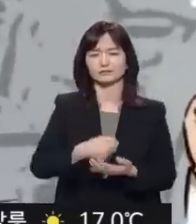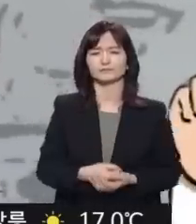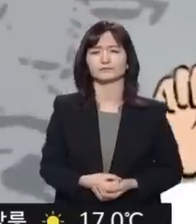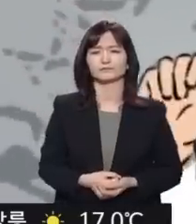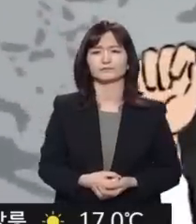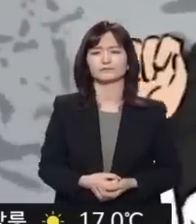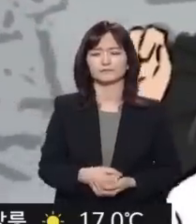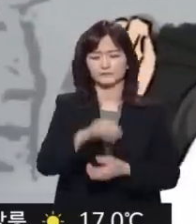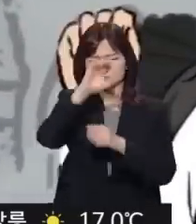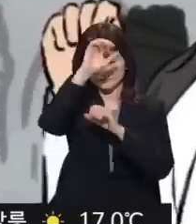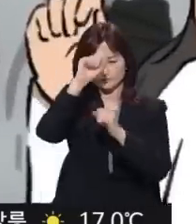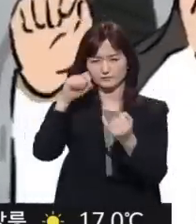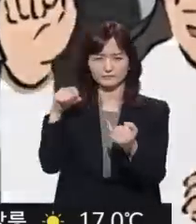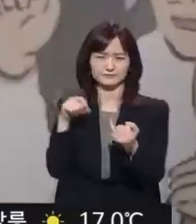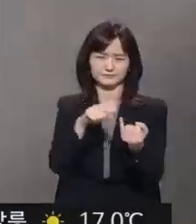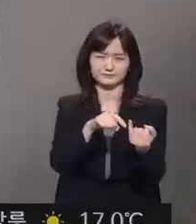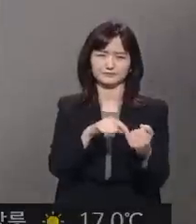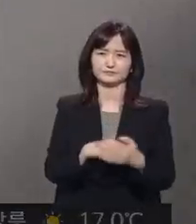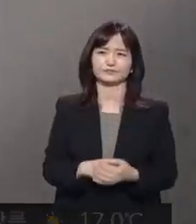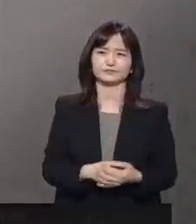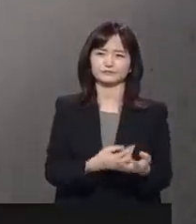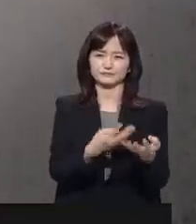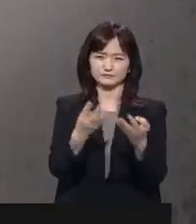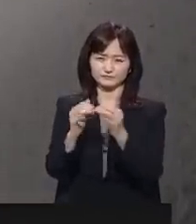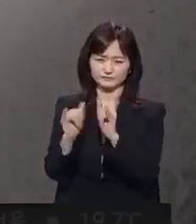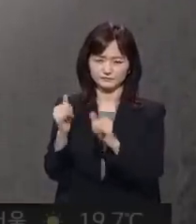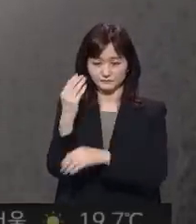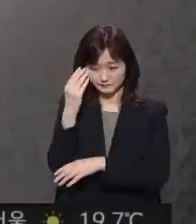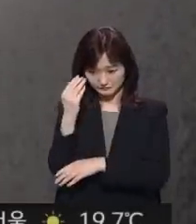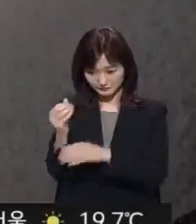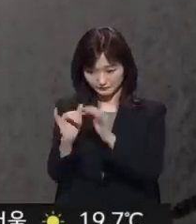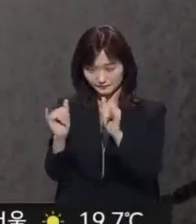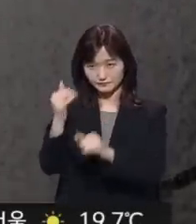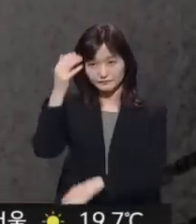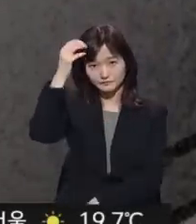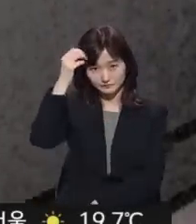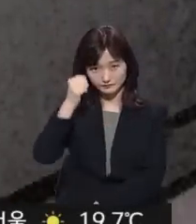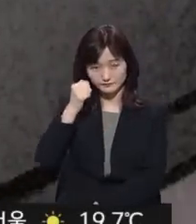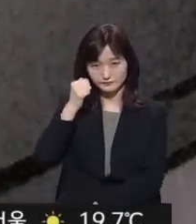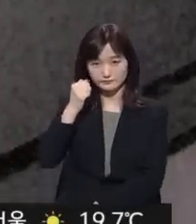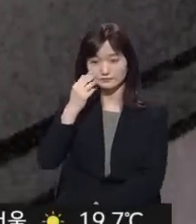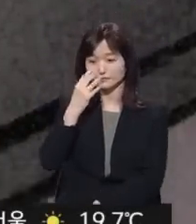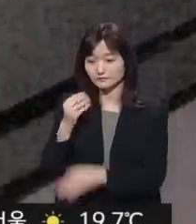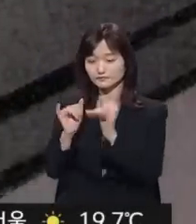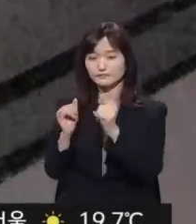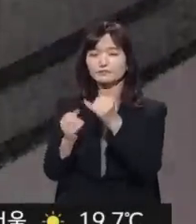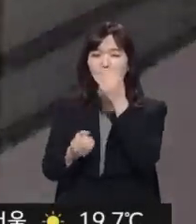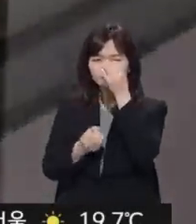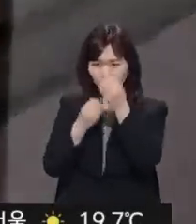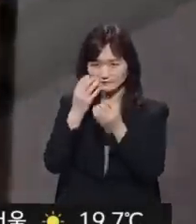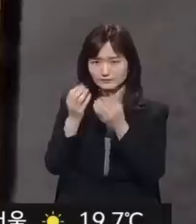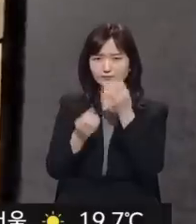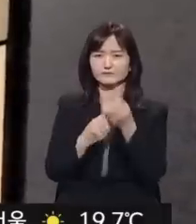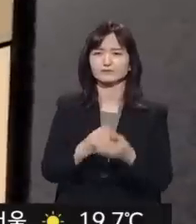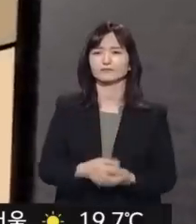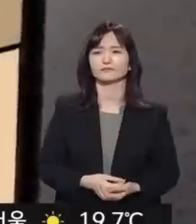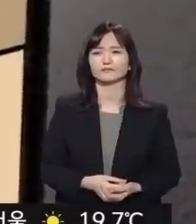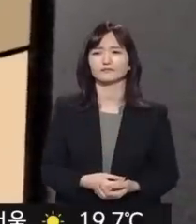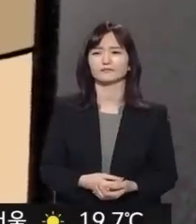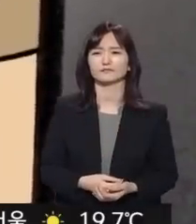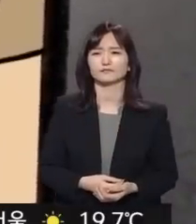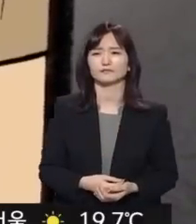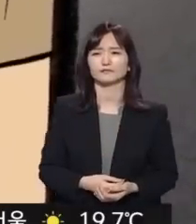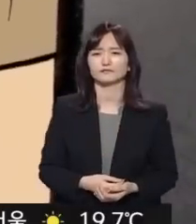피해자도 기억하는 부분이 있지만 많은 수가 목격자가 기억했던 또 목격자가 진술해 주는 그런 부분입니다. 자, 그런데